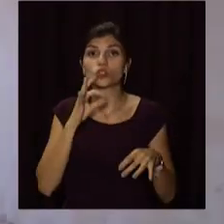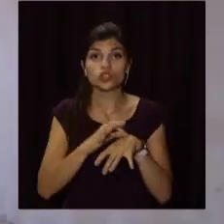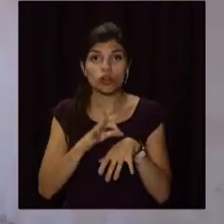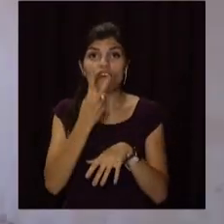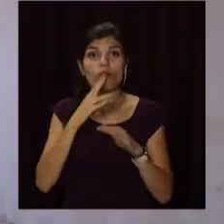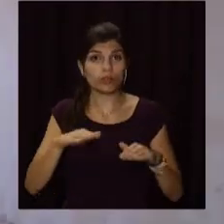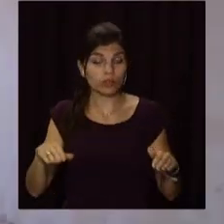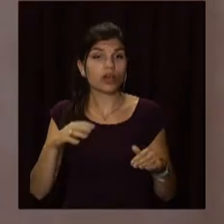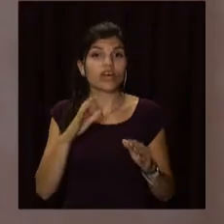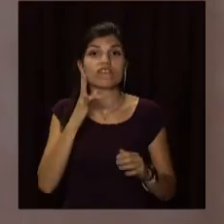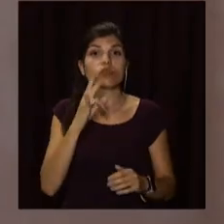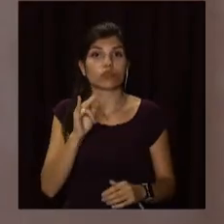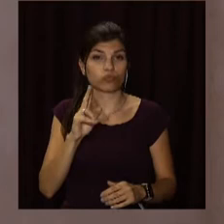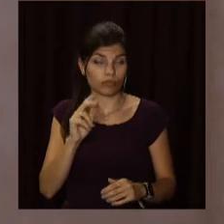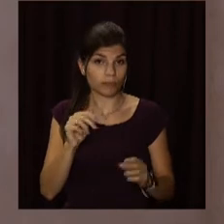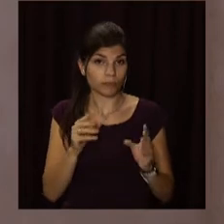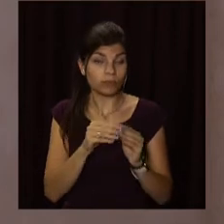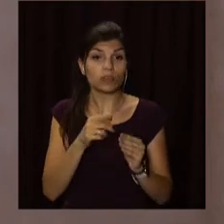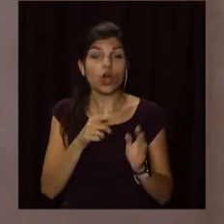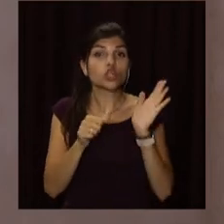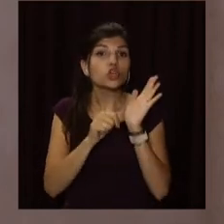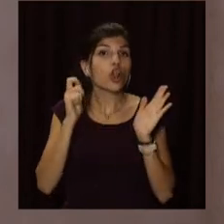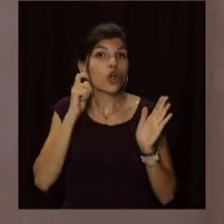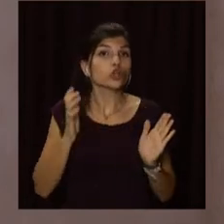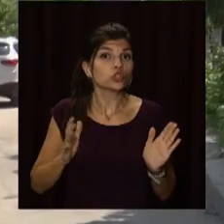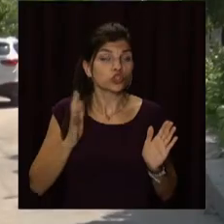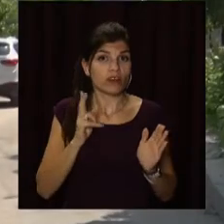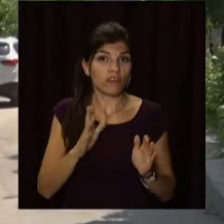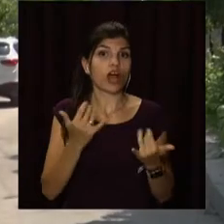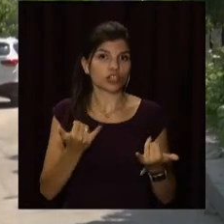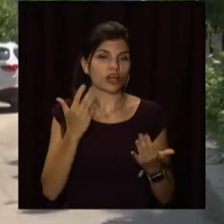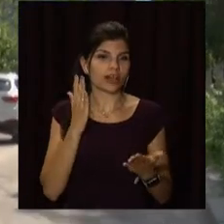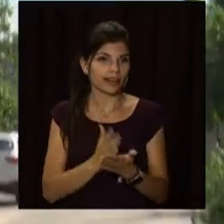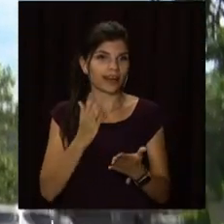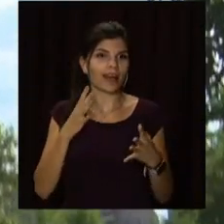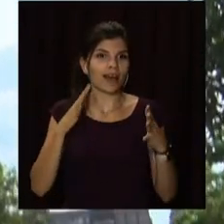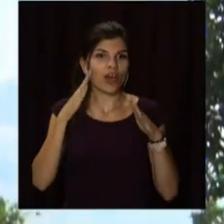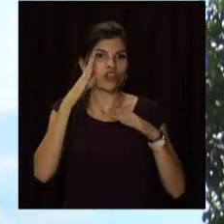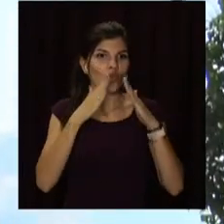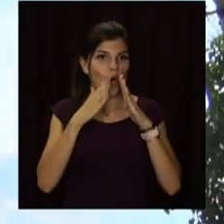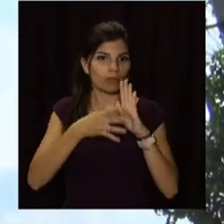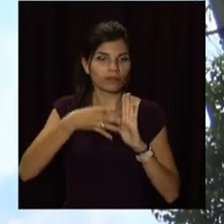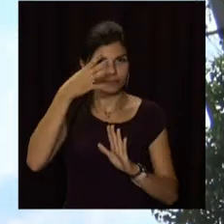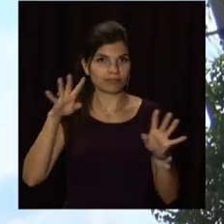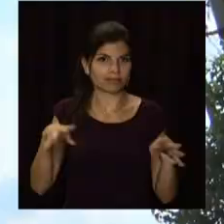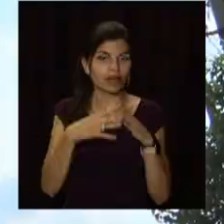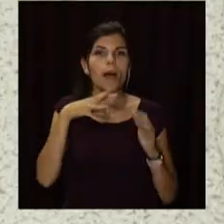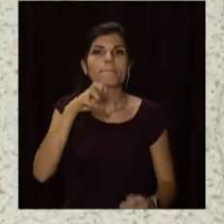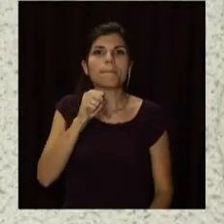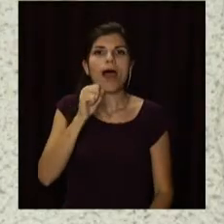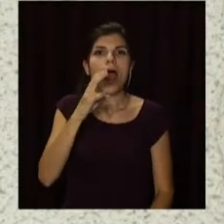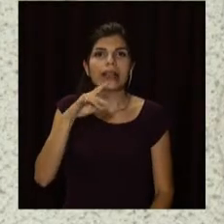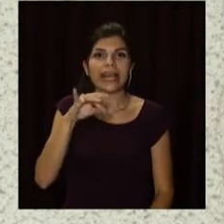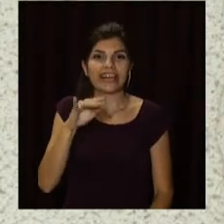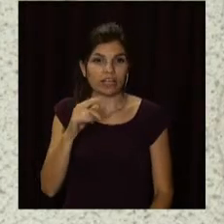двома дітьми та онукою. На квартиру чекав 6 років. Тепер має у відреставрованому будинку на Мандриківській, 127.